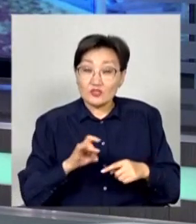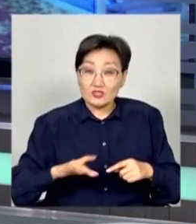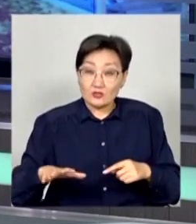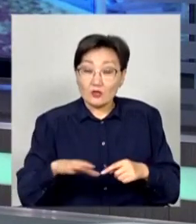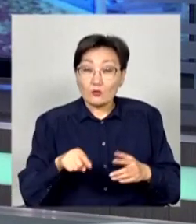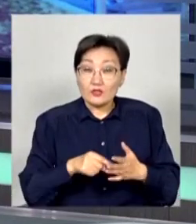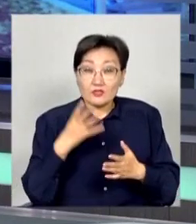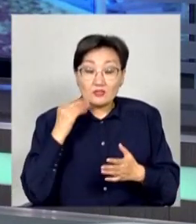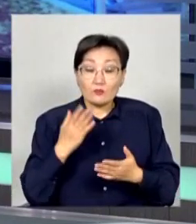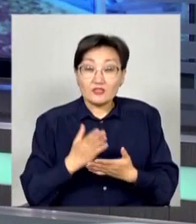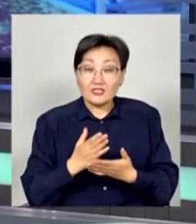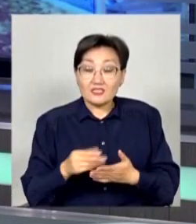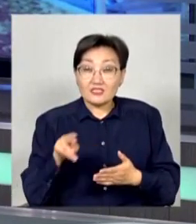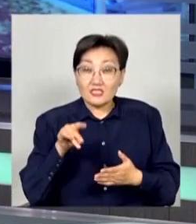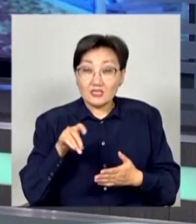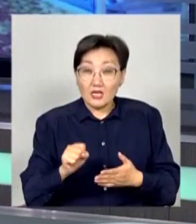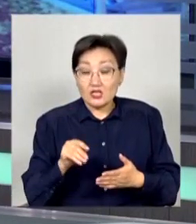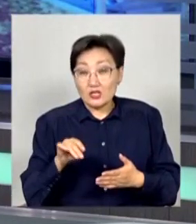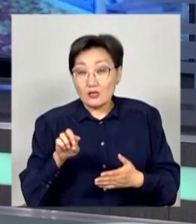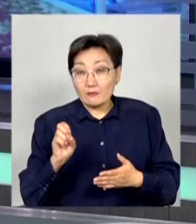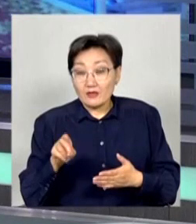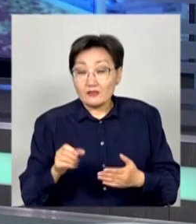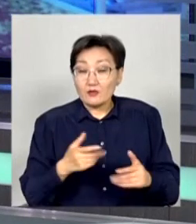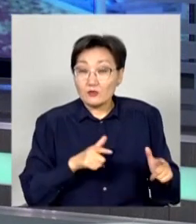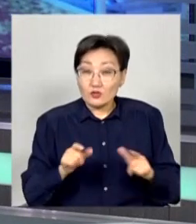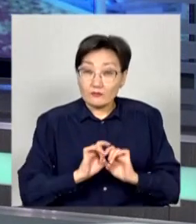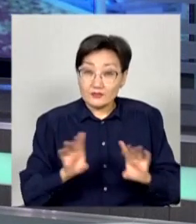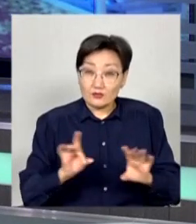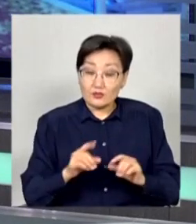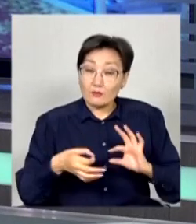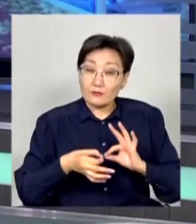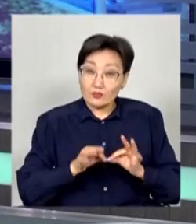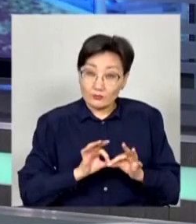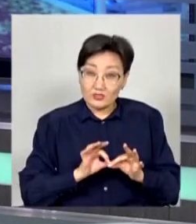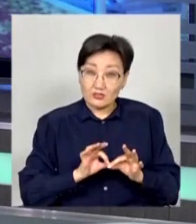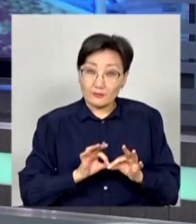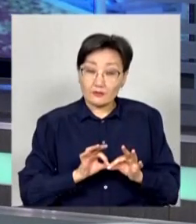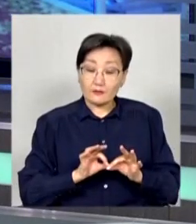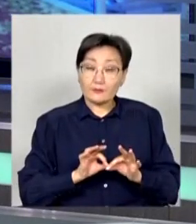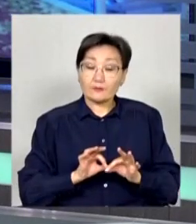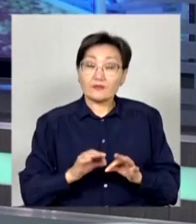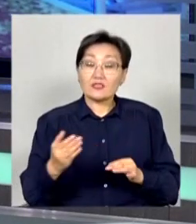районе Алматы находится Дина Жанабекова. Она готова поделиться подробностями.